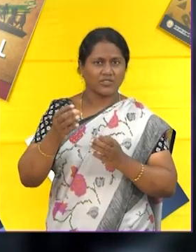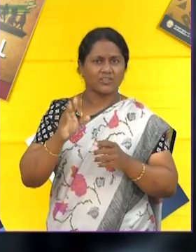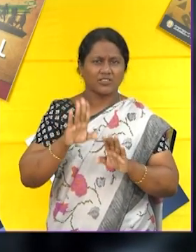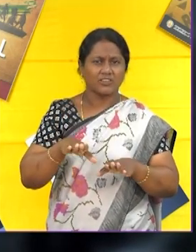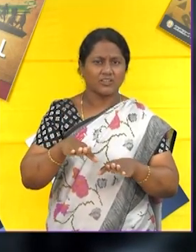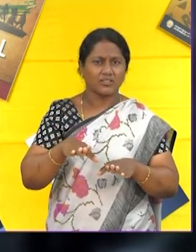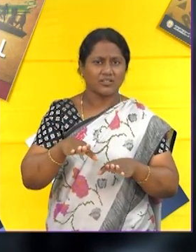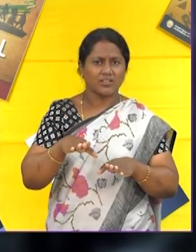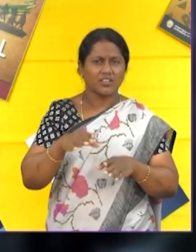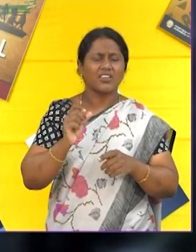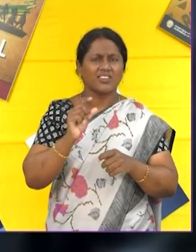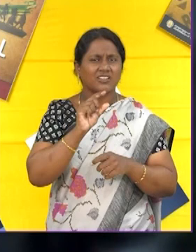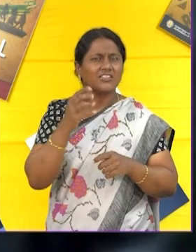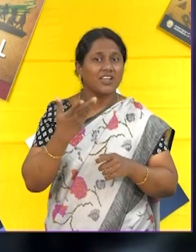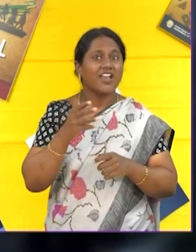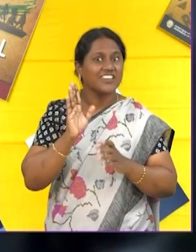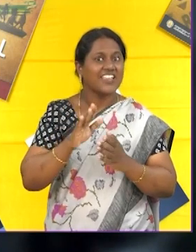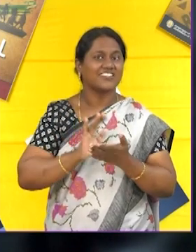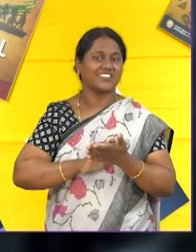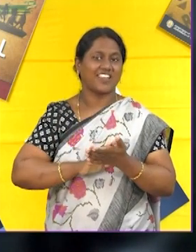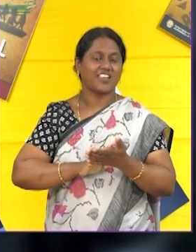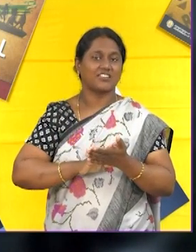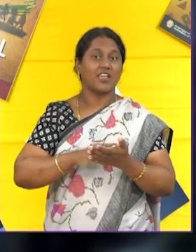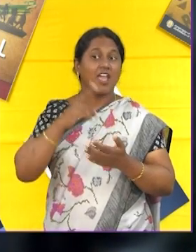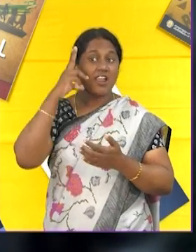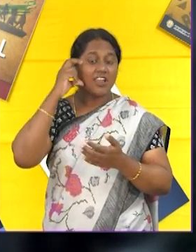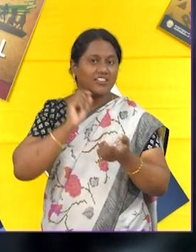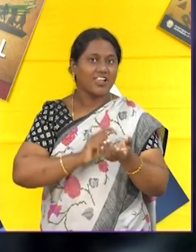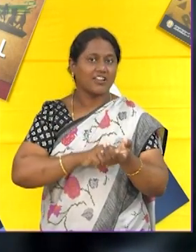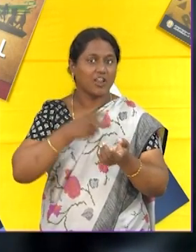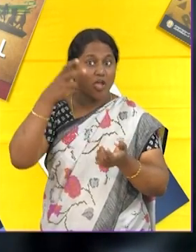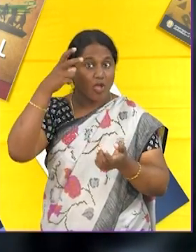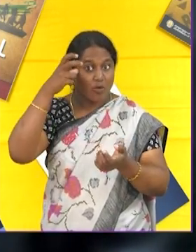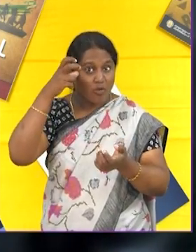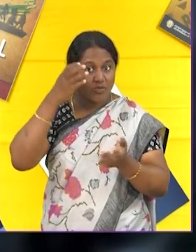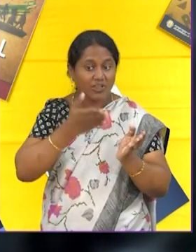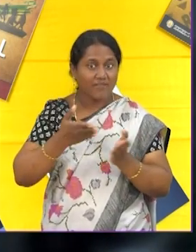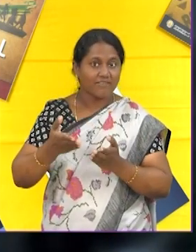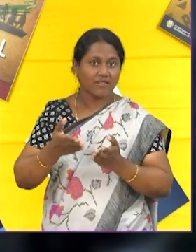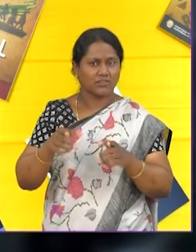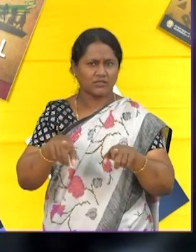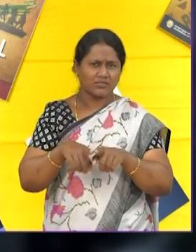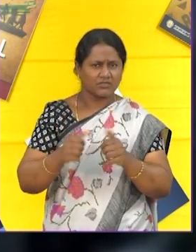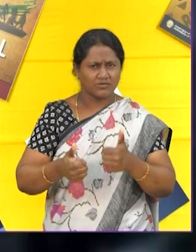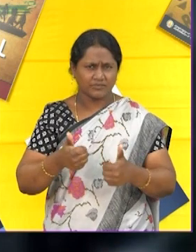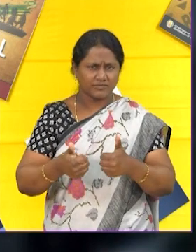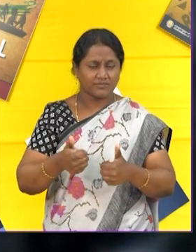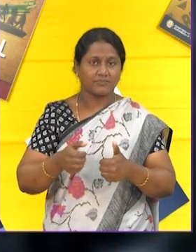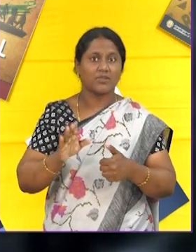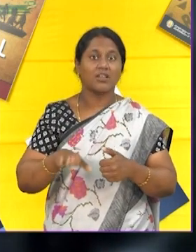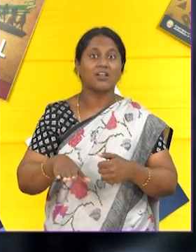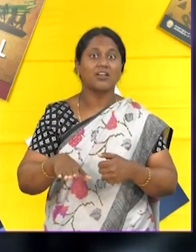இருக்கு. அப்போ என்ன தோணுது? எஸ், யூ ஆர் ரைட். நைட் டைமில் கோஸ்ட் அசோசியேட் பண்ண முடியுது.